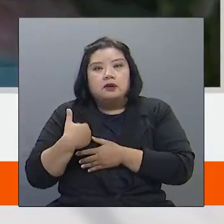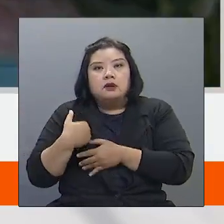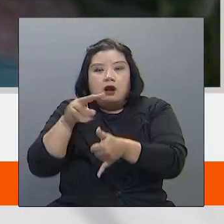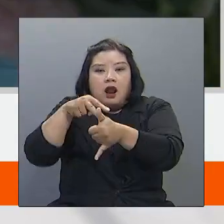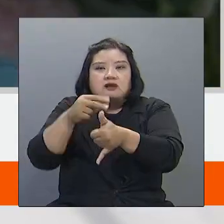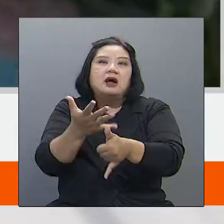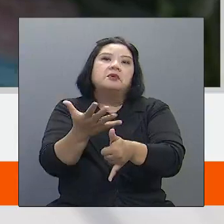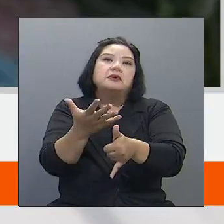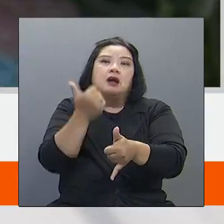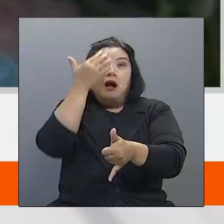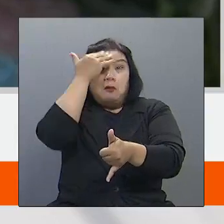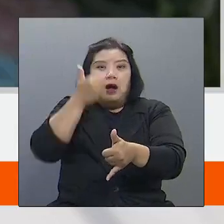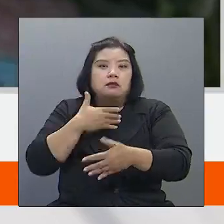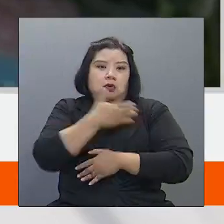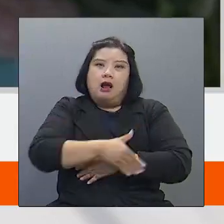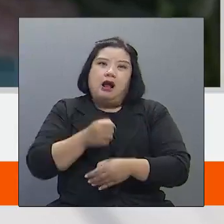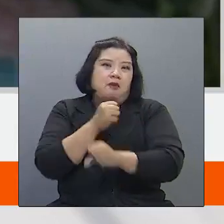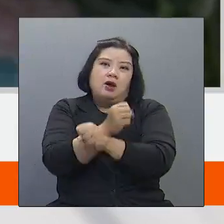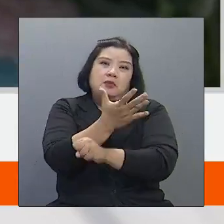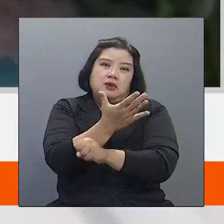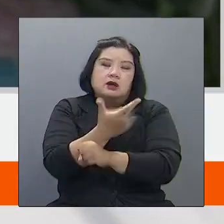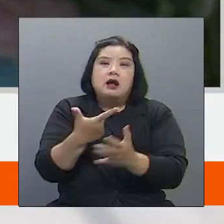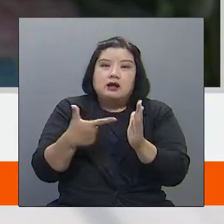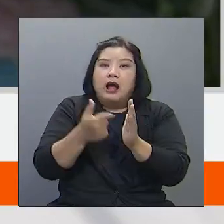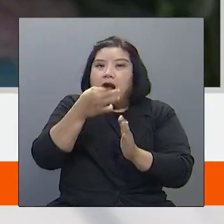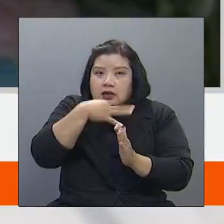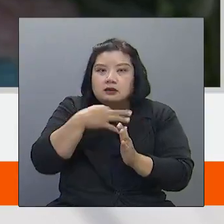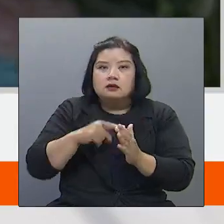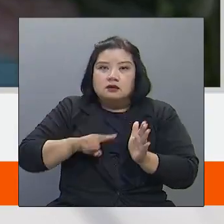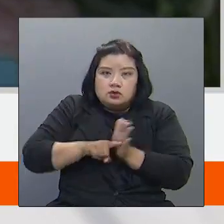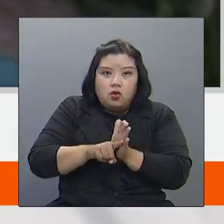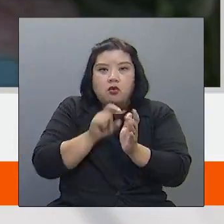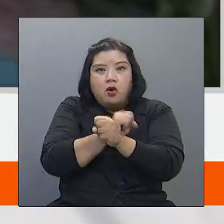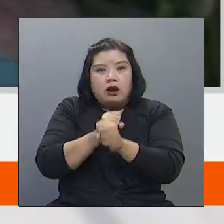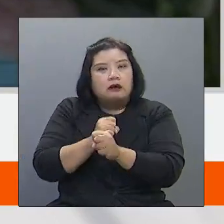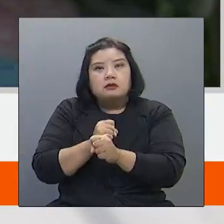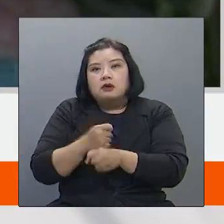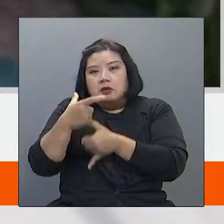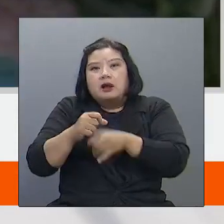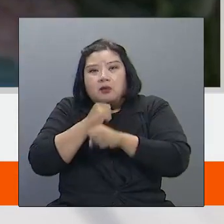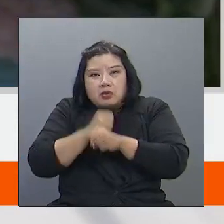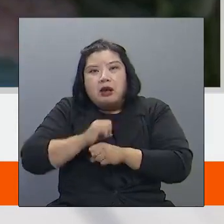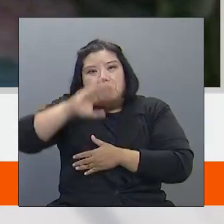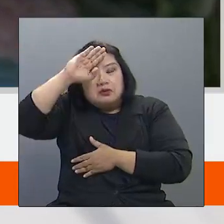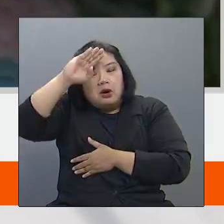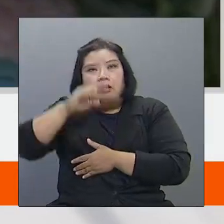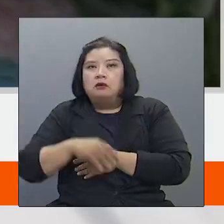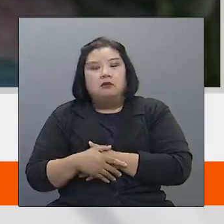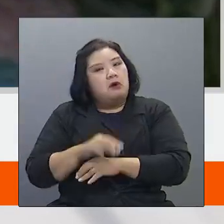ได้เพราะว่าไวรัสเหล่านี้มีภูมิได้ดีแล้วยาแล้วก็แอนติบอดีต่างๆที่มีอยู่เนี่ยอาจจะช่วยอะไรไม่ได้เพราะฉะนั้นต้องบาล